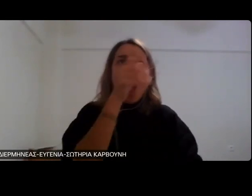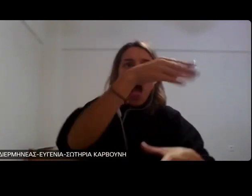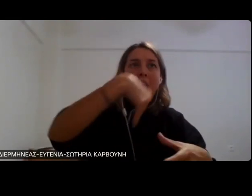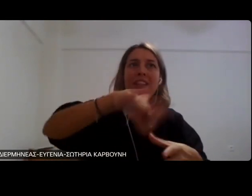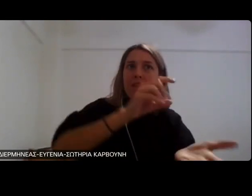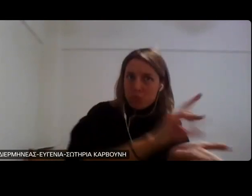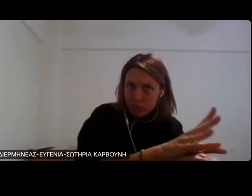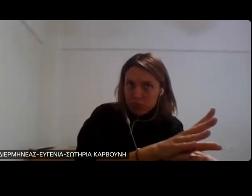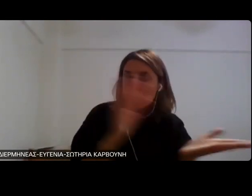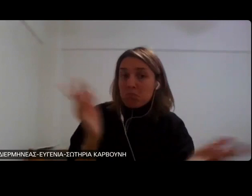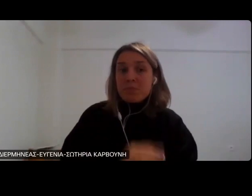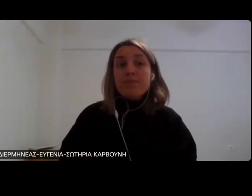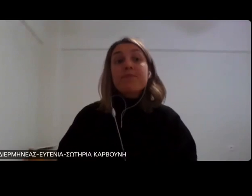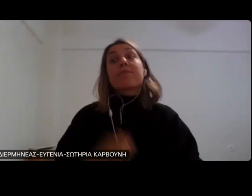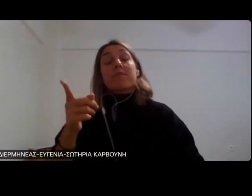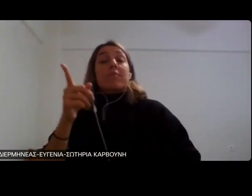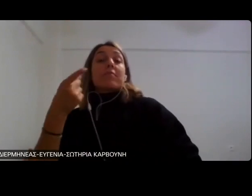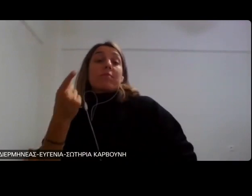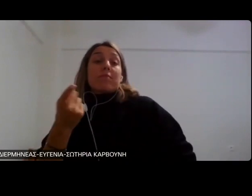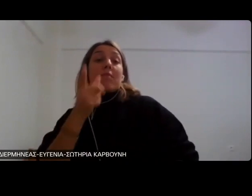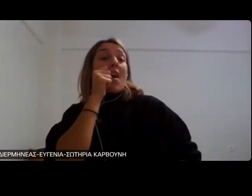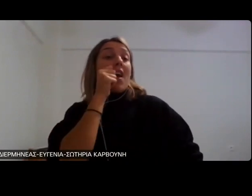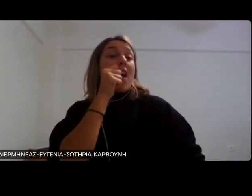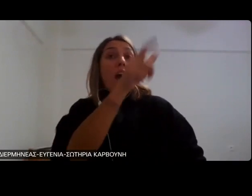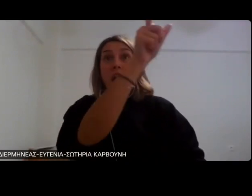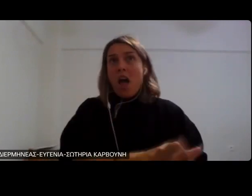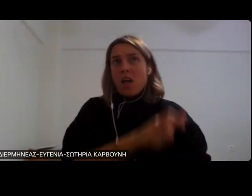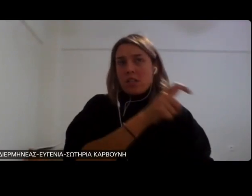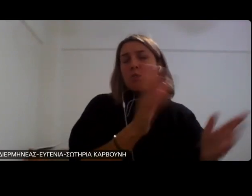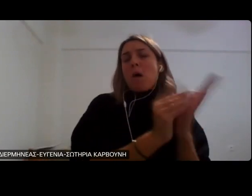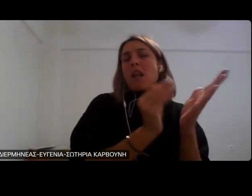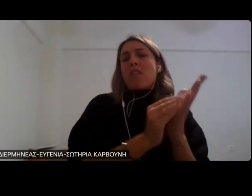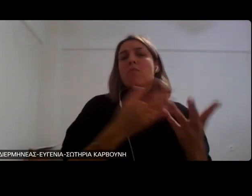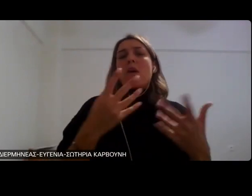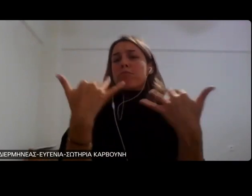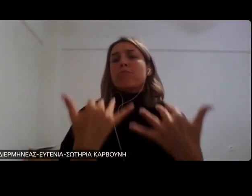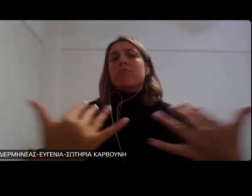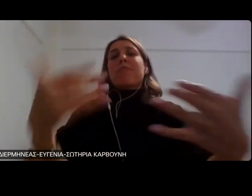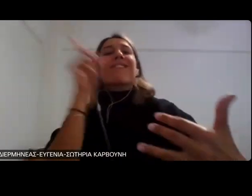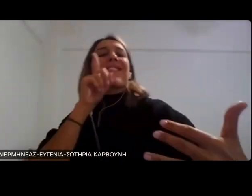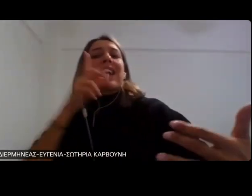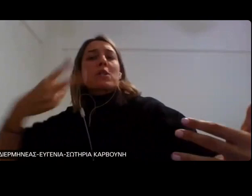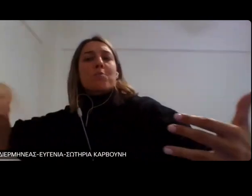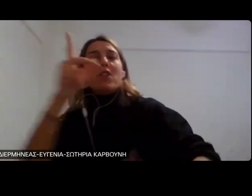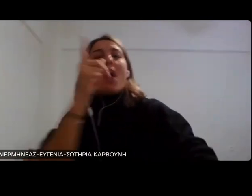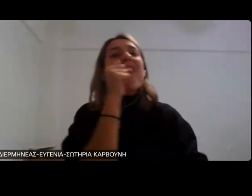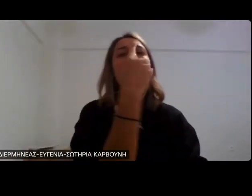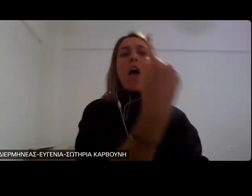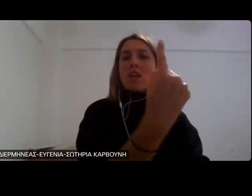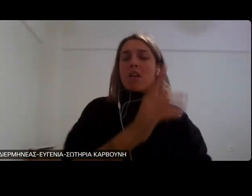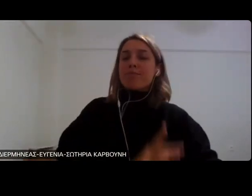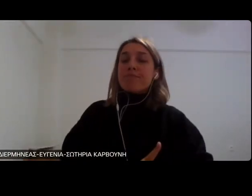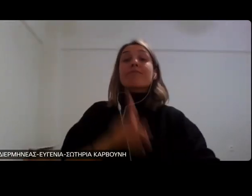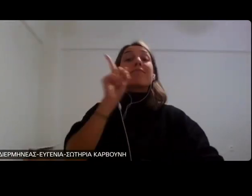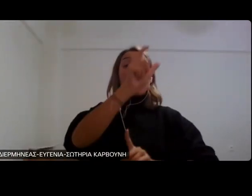τα οποία αναφανδόνταν και νοικοκρατούνται, ξεκινάει συντονίστρα με ένα καλησπέρα σε όλες, αλλά επειδή υπάρχει ένας άντρας στην ομίγυρη, συχνά ζητά συγγνώμη